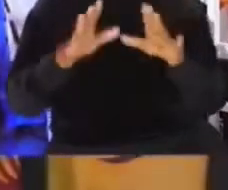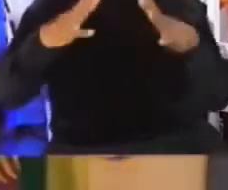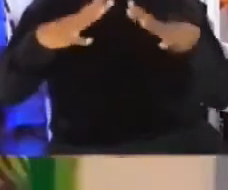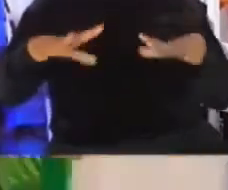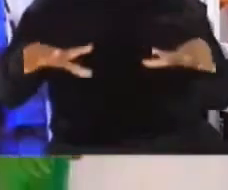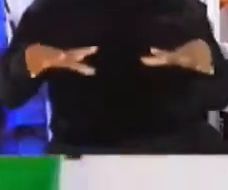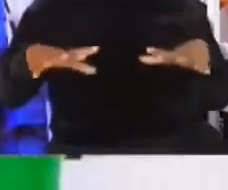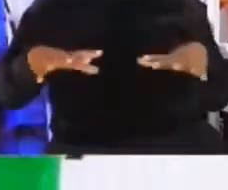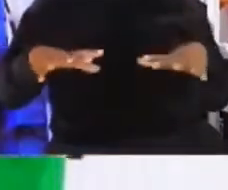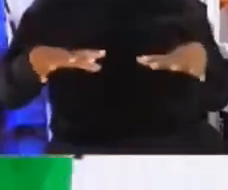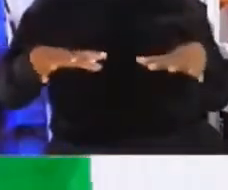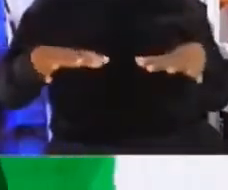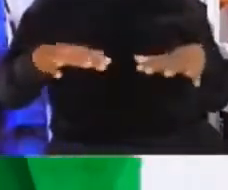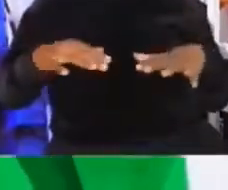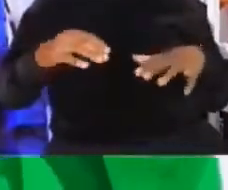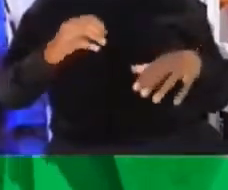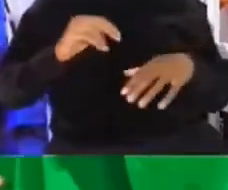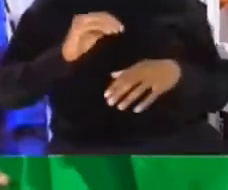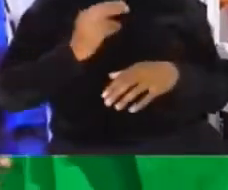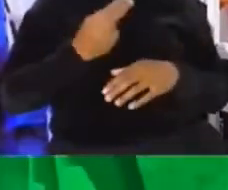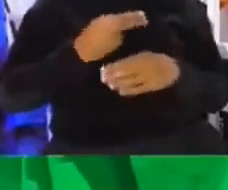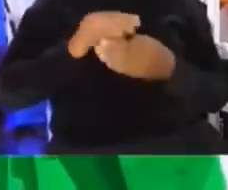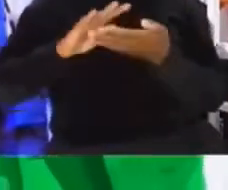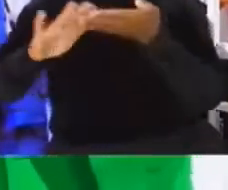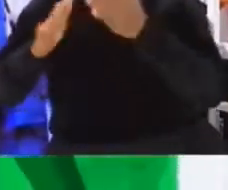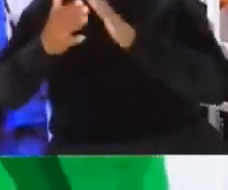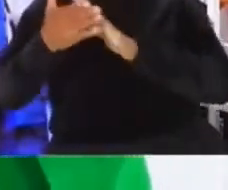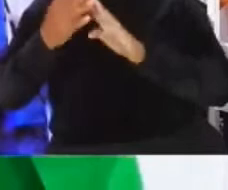Nituherete mehia marea tusira neiruo nao.